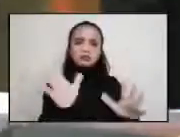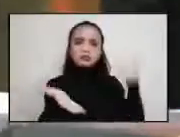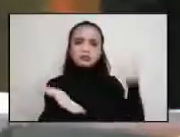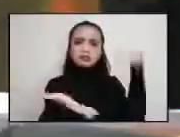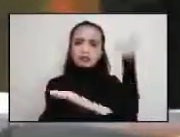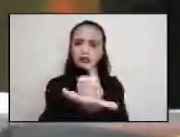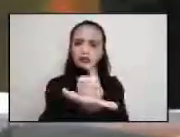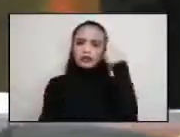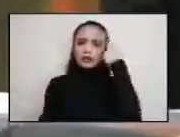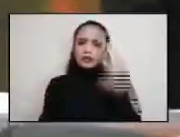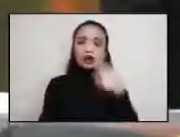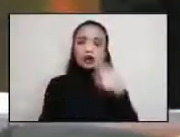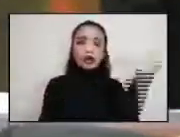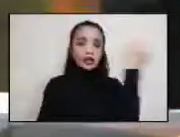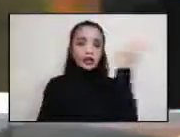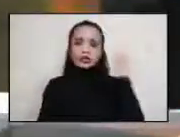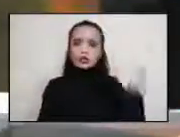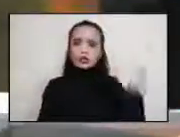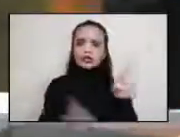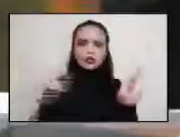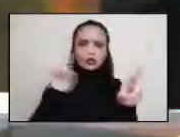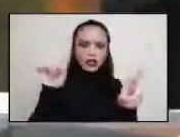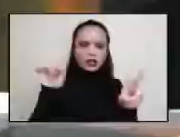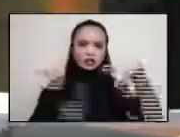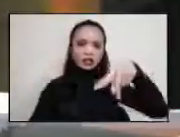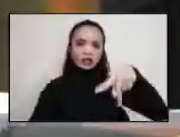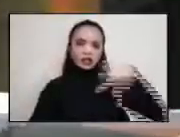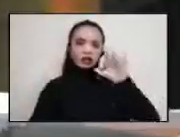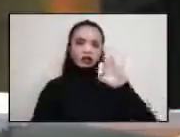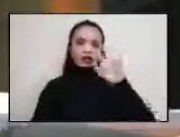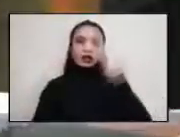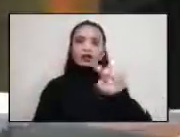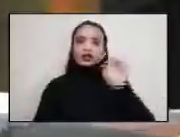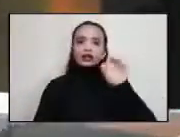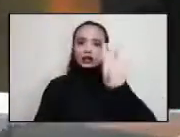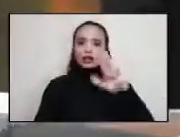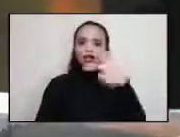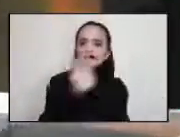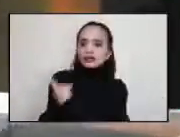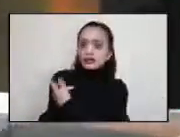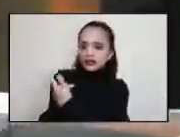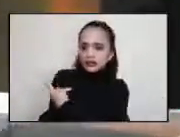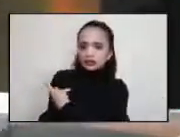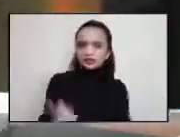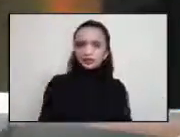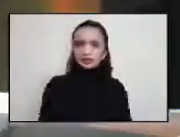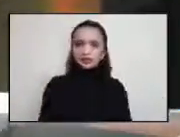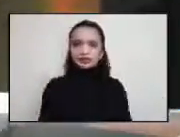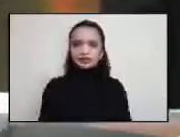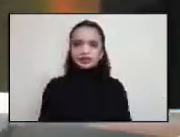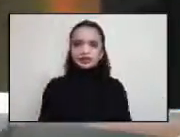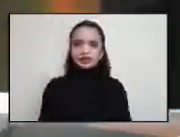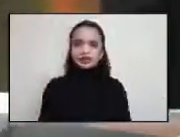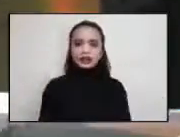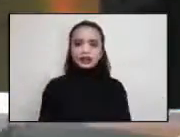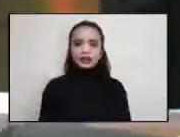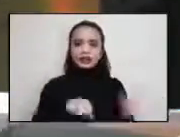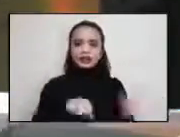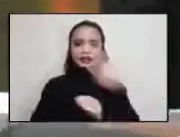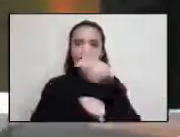kinakailangan dyan ng storage requirement. Negative 70 degrees, ganun kalamig. Oo, so manggalit pa sa ibang bansa